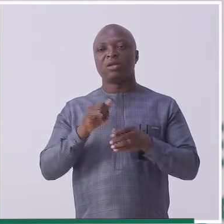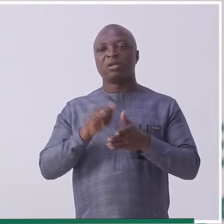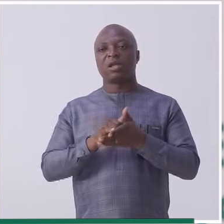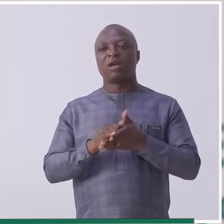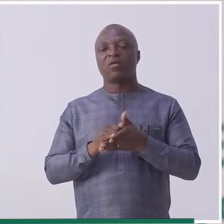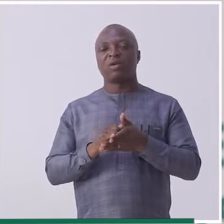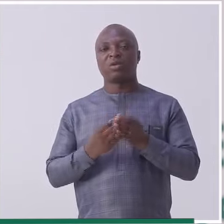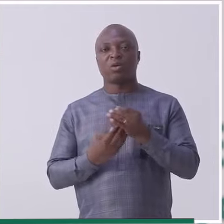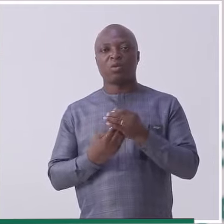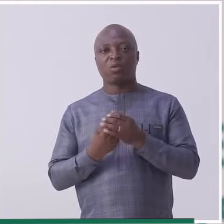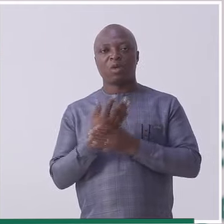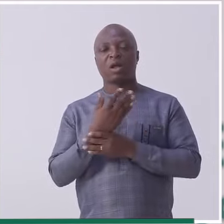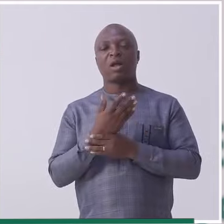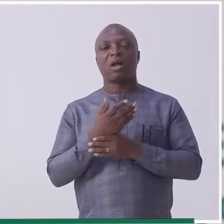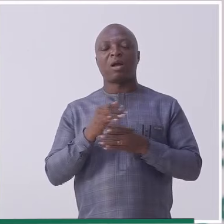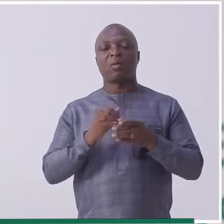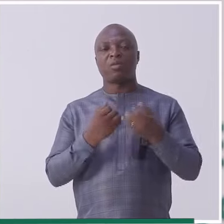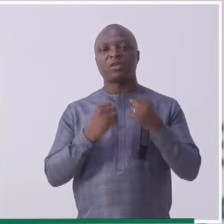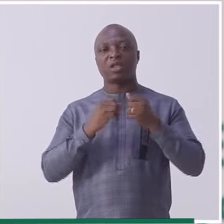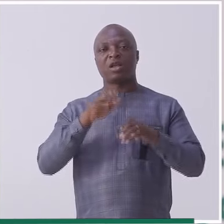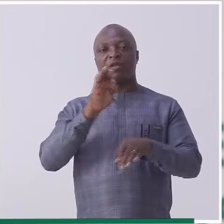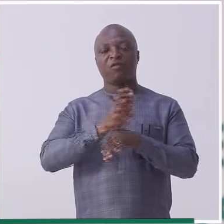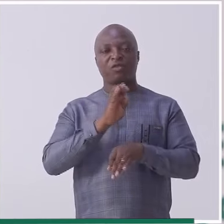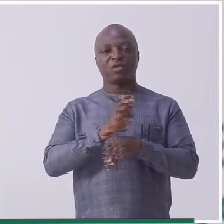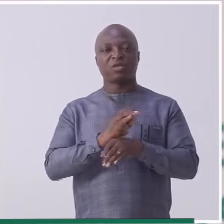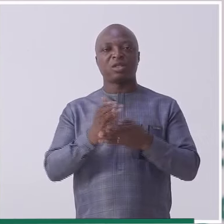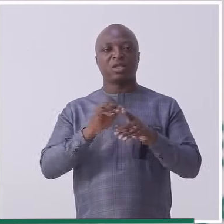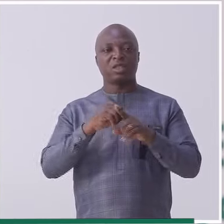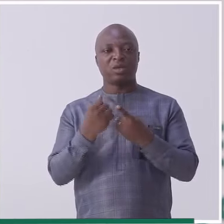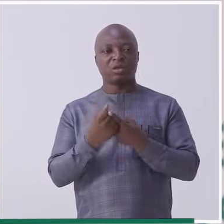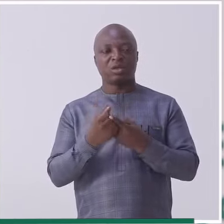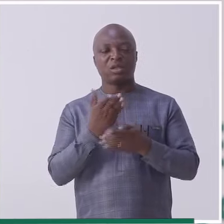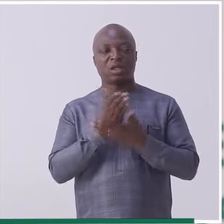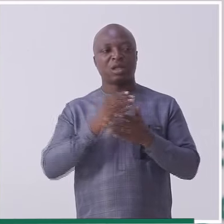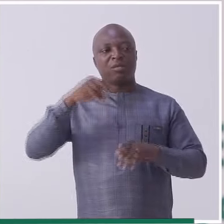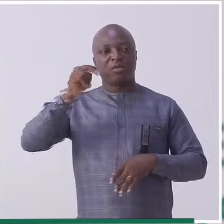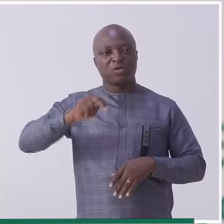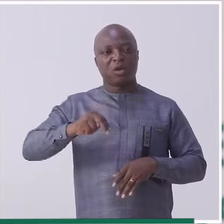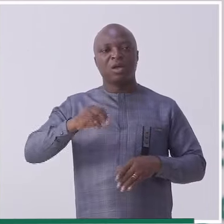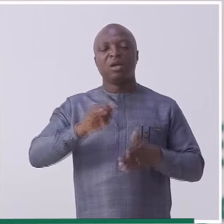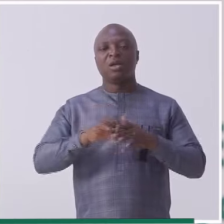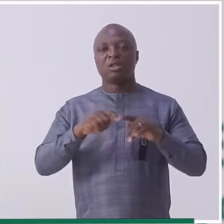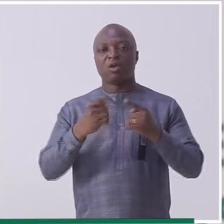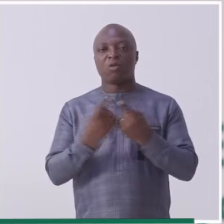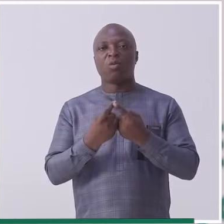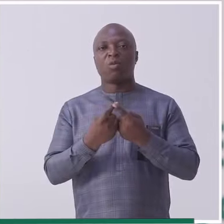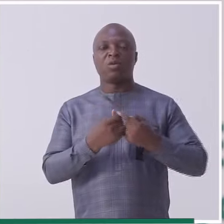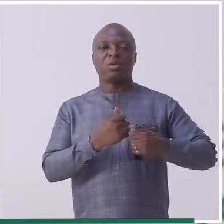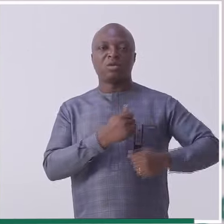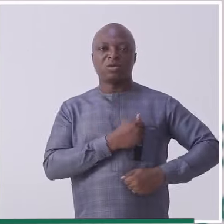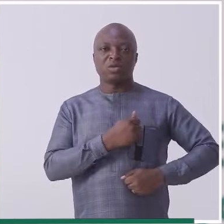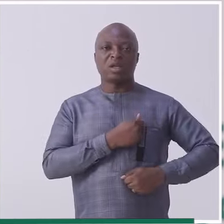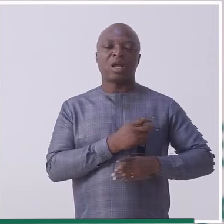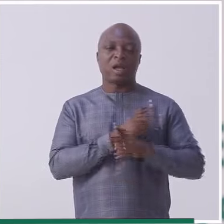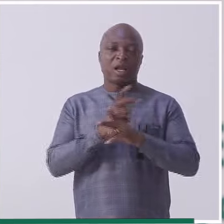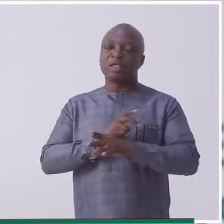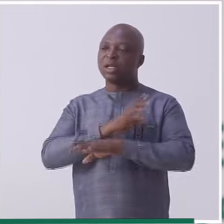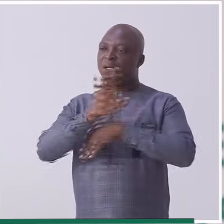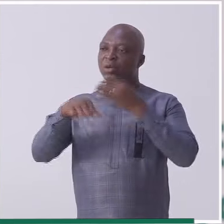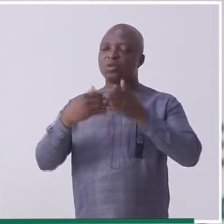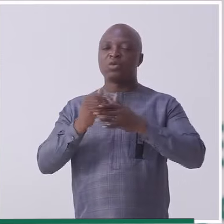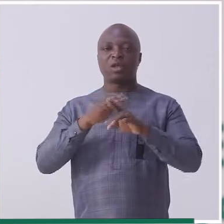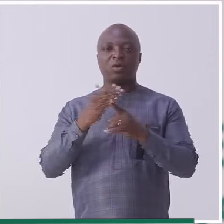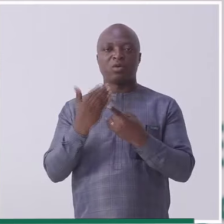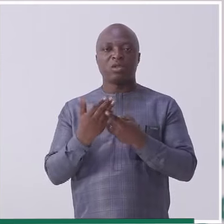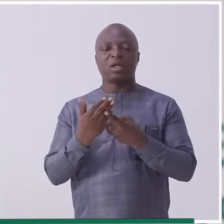croîtra en puissance en fonction des circonstances et des besoins. Cette force a donc vocation à encadrer tout ce qui